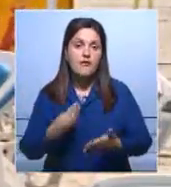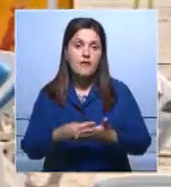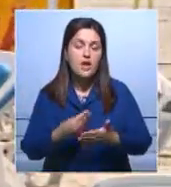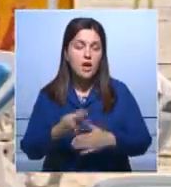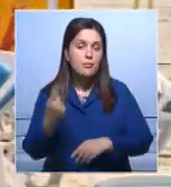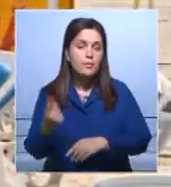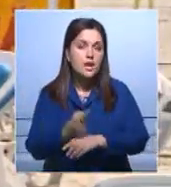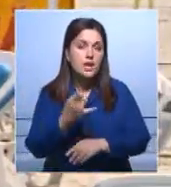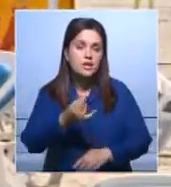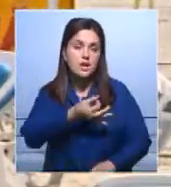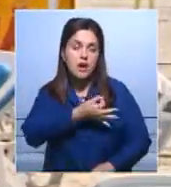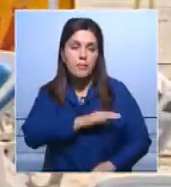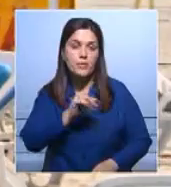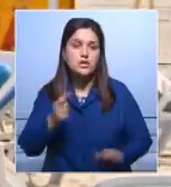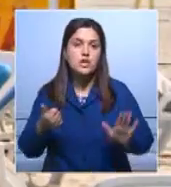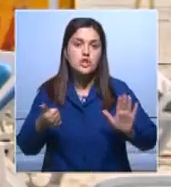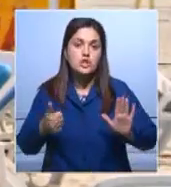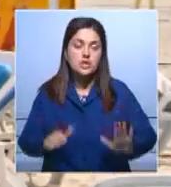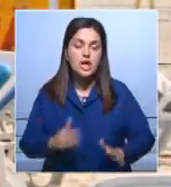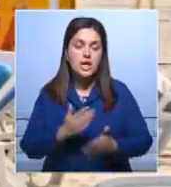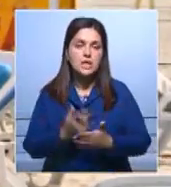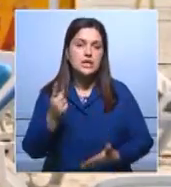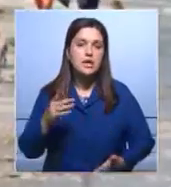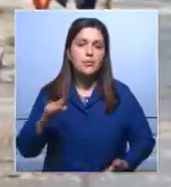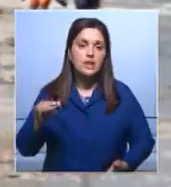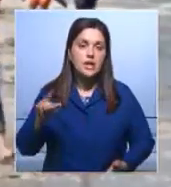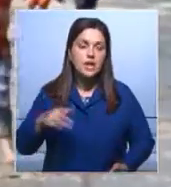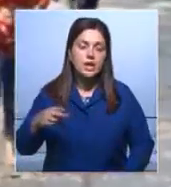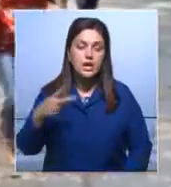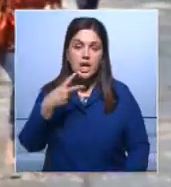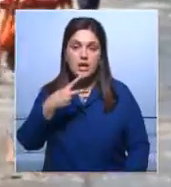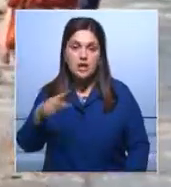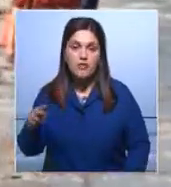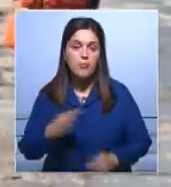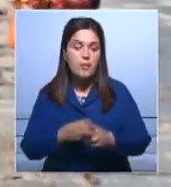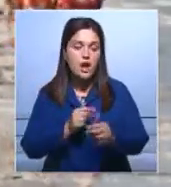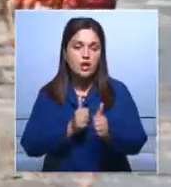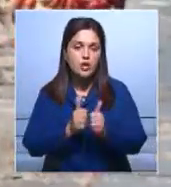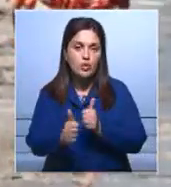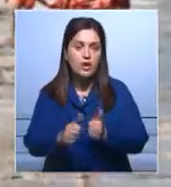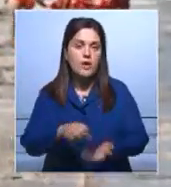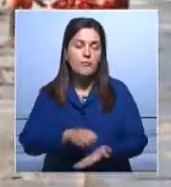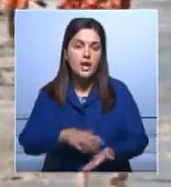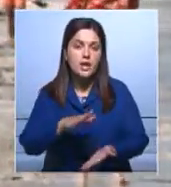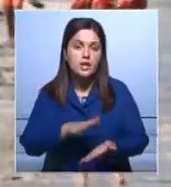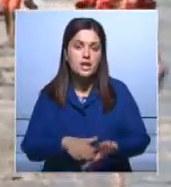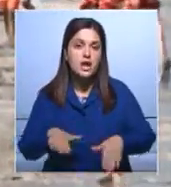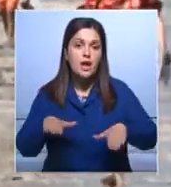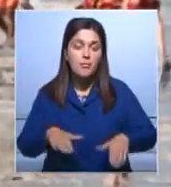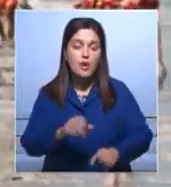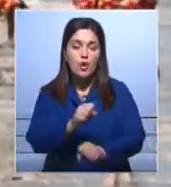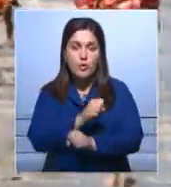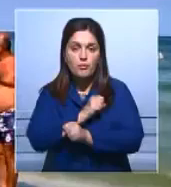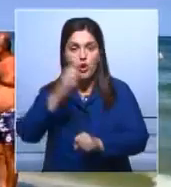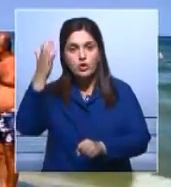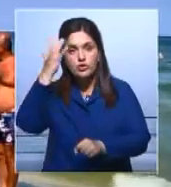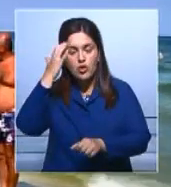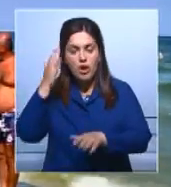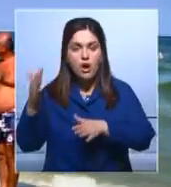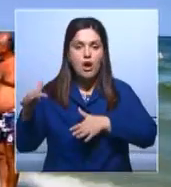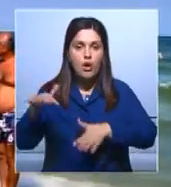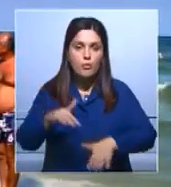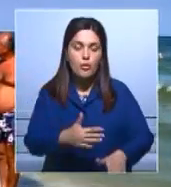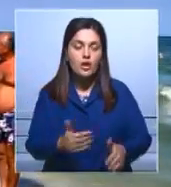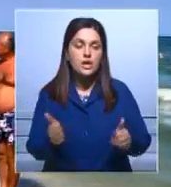прибыль в отрасли за первое полугодие может превысить 1 миллиард евро. Это рекордный показатель. Местные курорты, растянувшиеся вдоль побережья